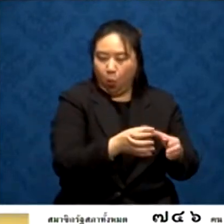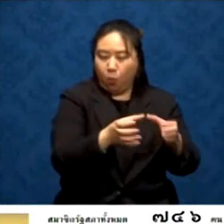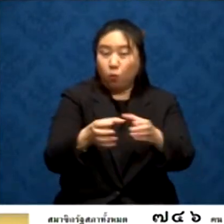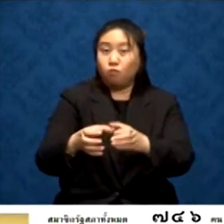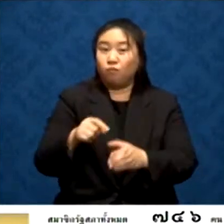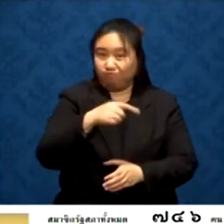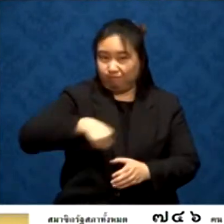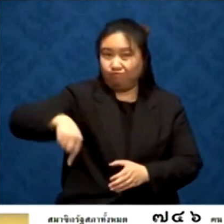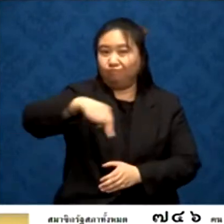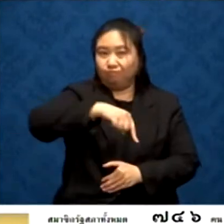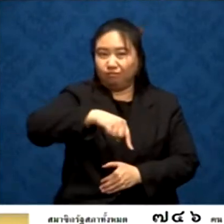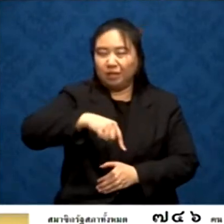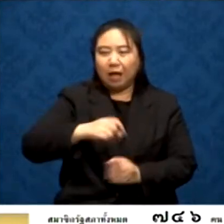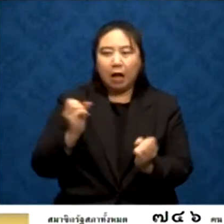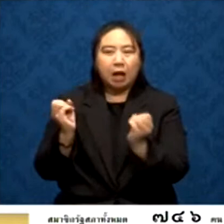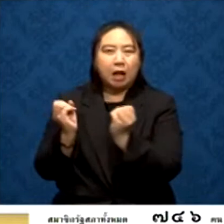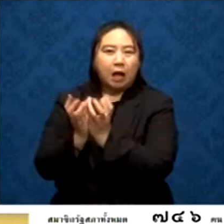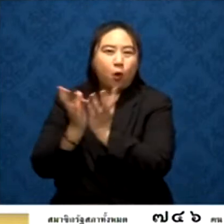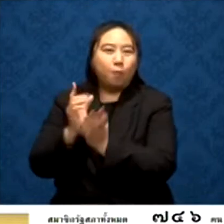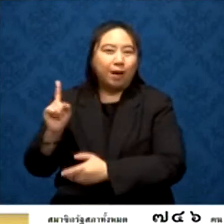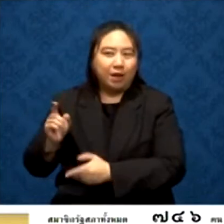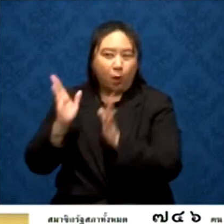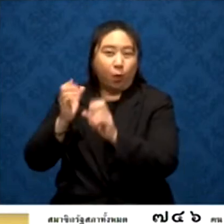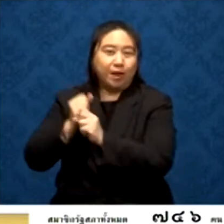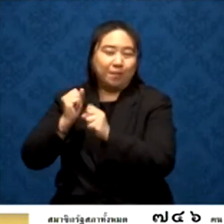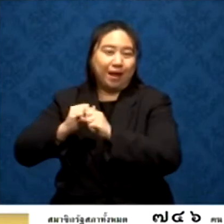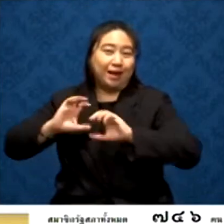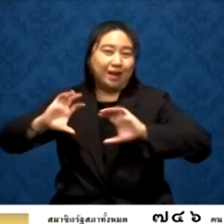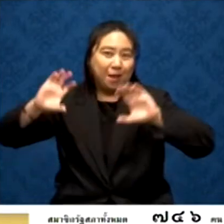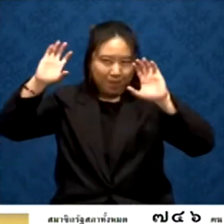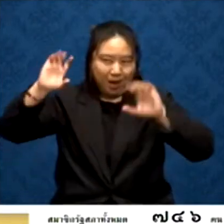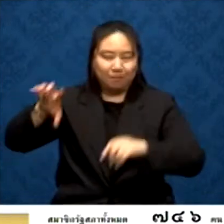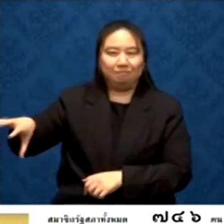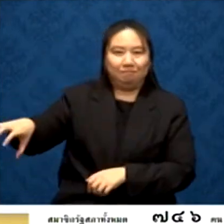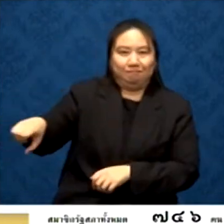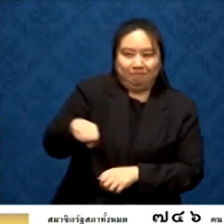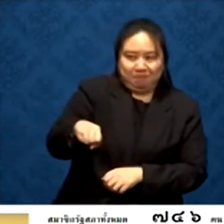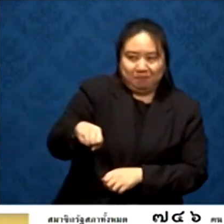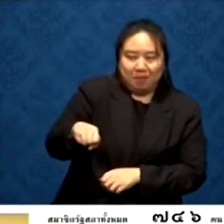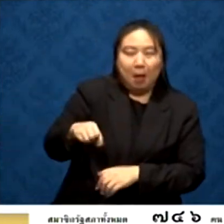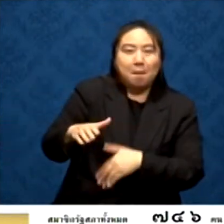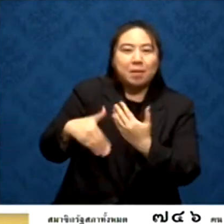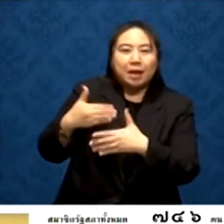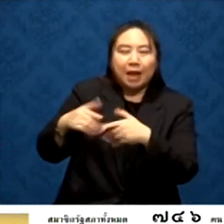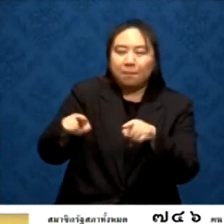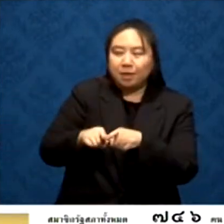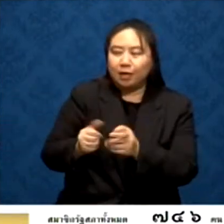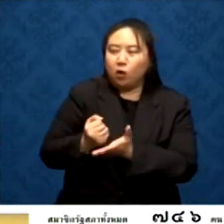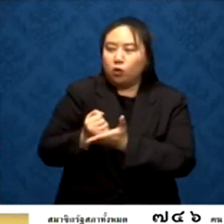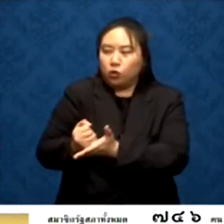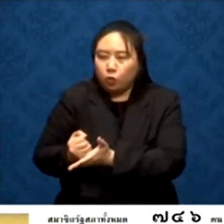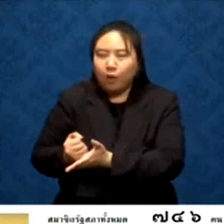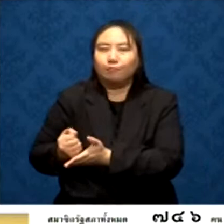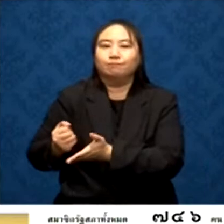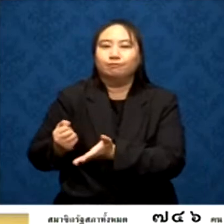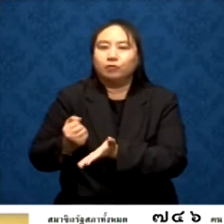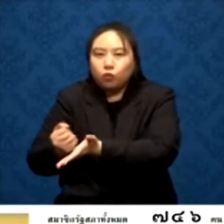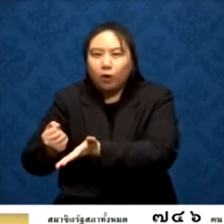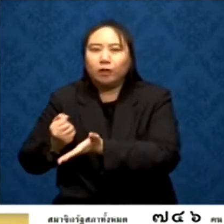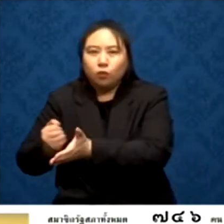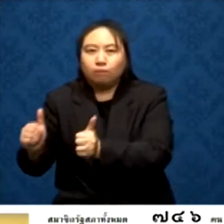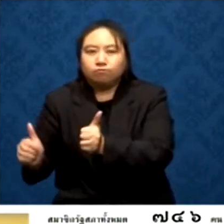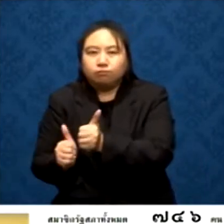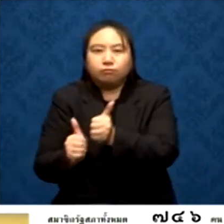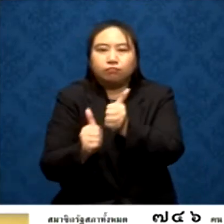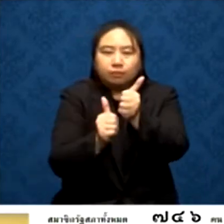ให้เจ้าหน้าที่ของรัฐที่ได้มารู้จักกันพัฒนาเป็นเครือข่ายอุปถัมภ์และทอดสะพานไปสู่ผู้นำเผด็